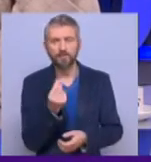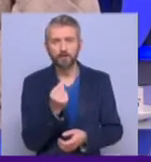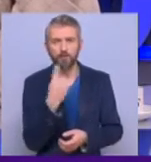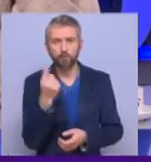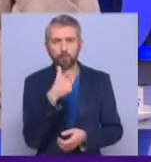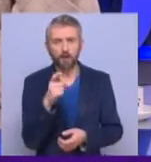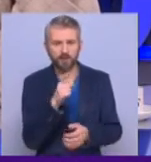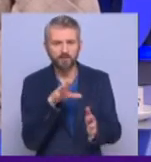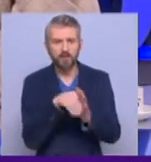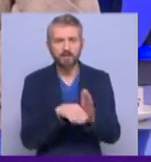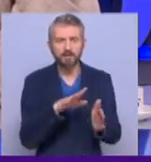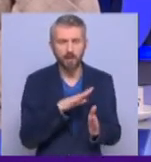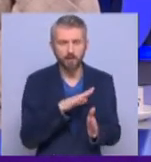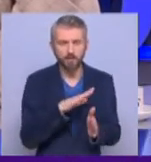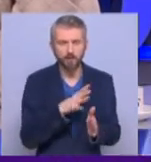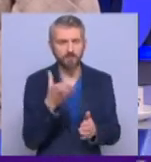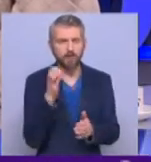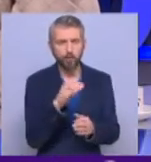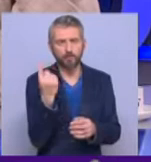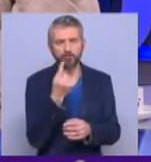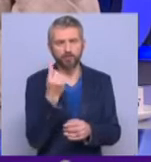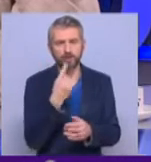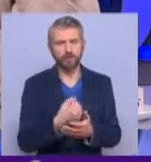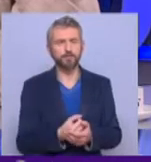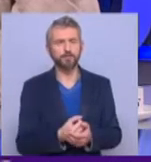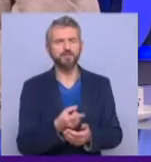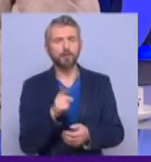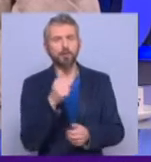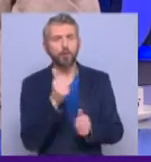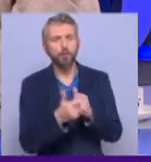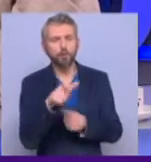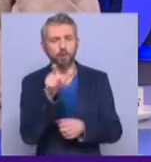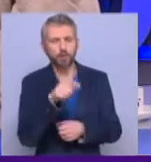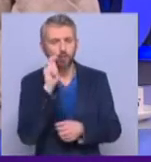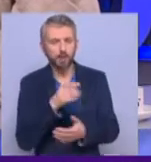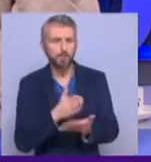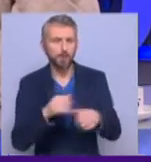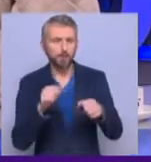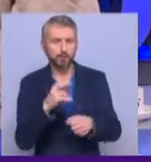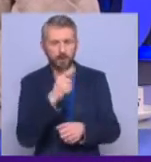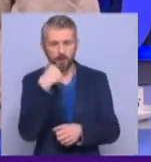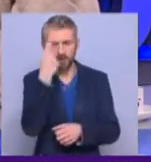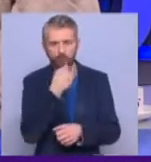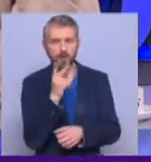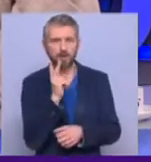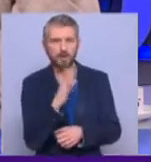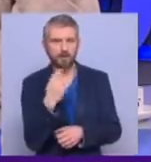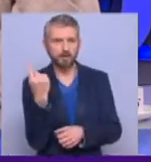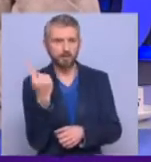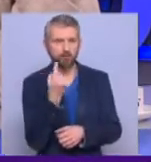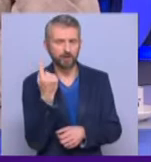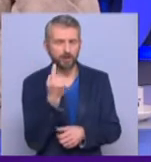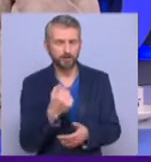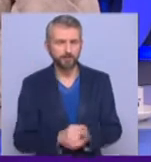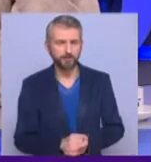облгазів закладалися встановлення таких лічильників. Тому кожен громадянин України має право на індивідуальний квартирний